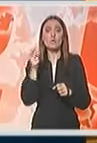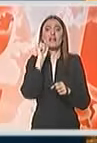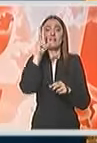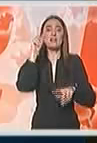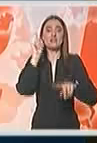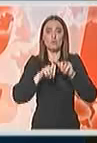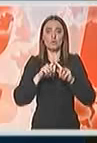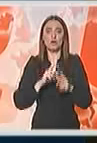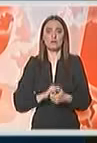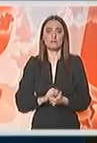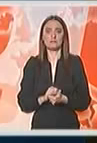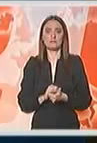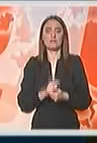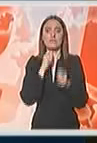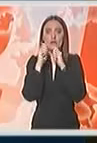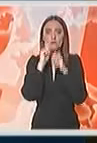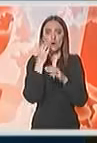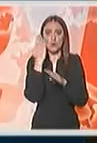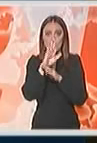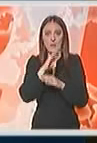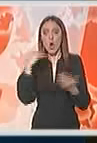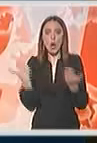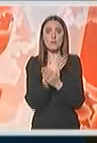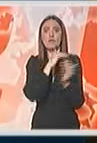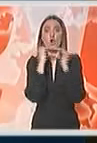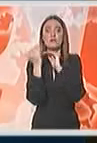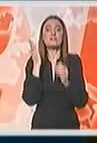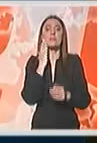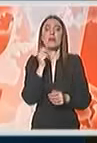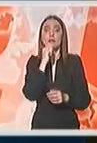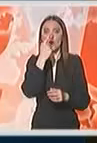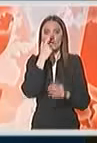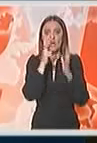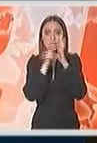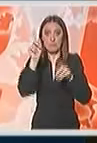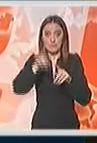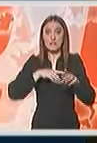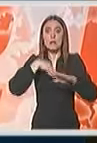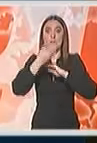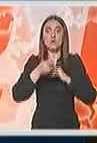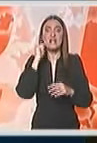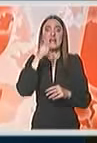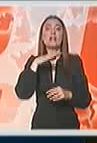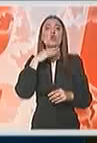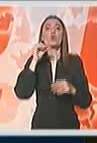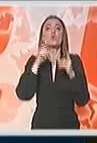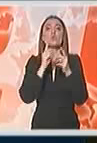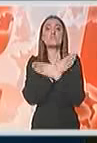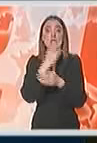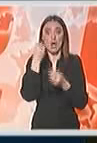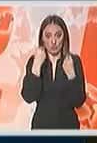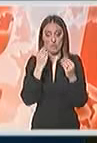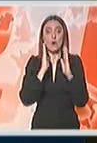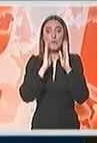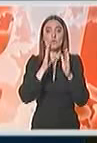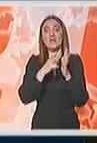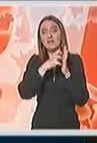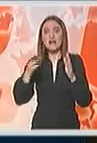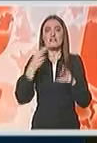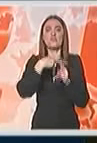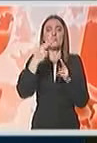puta. Sporazum predstavlja obnovu odnosa Amerike i Rusije samo 18 meseci nakon rata u Gruziji. Na dobrom smo putu da nastavimo da